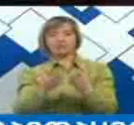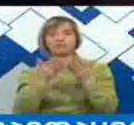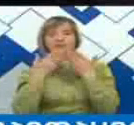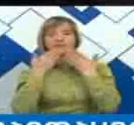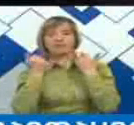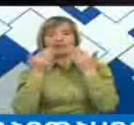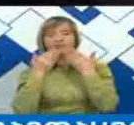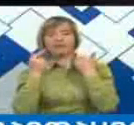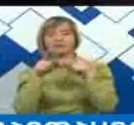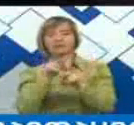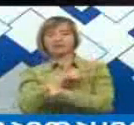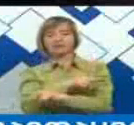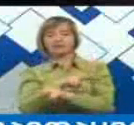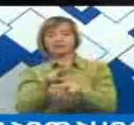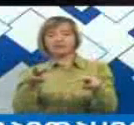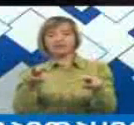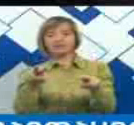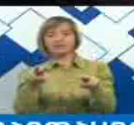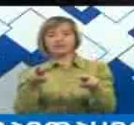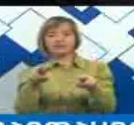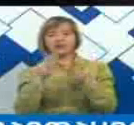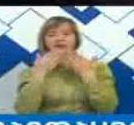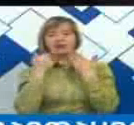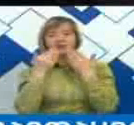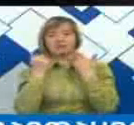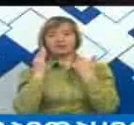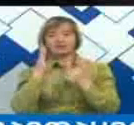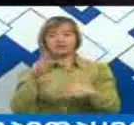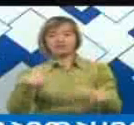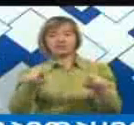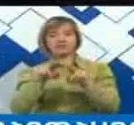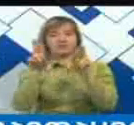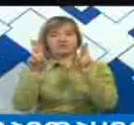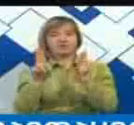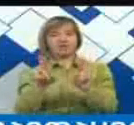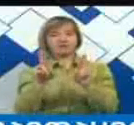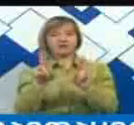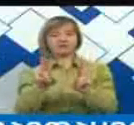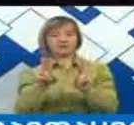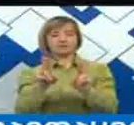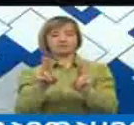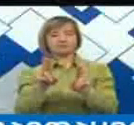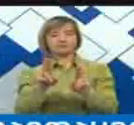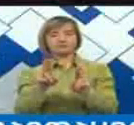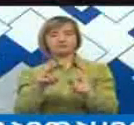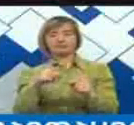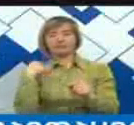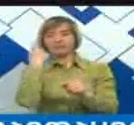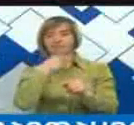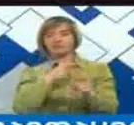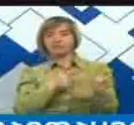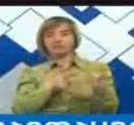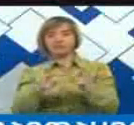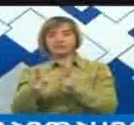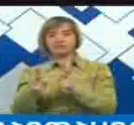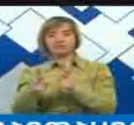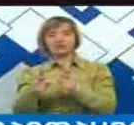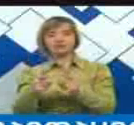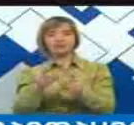ვამარტივებთ, მათ შორის ვამარტივებთ სტანდარტებს ფიზიკური მომზადების